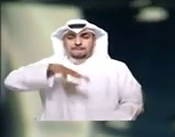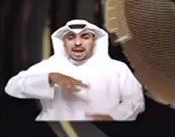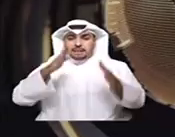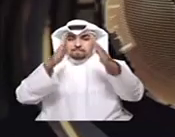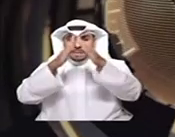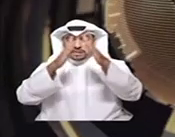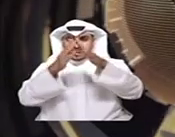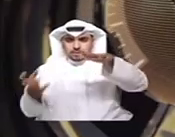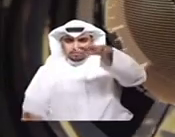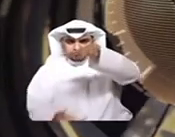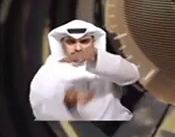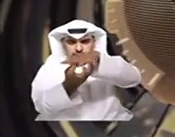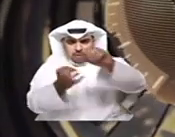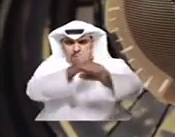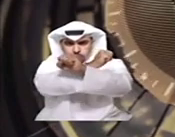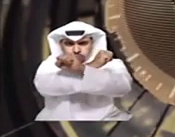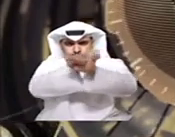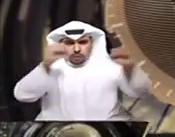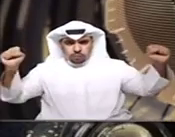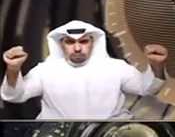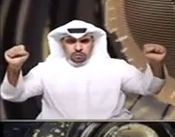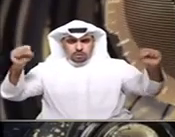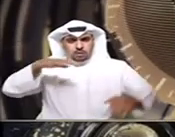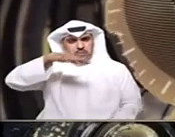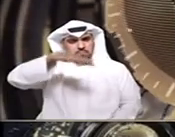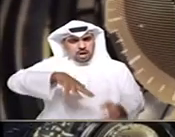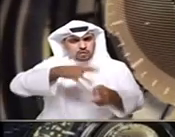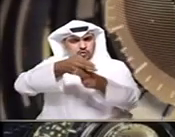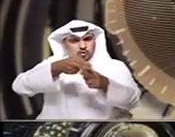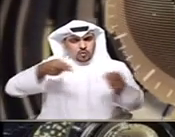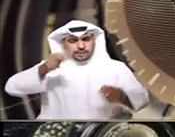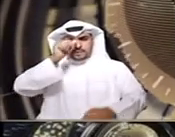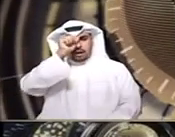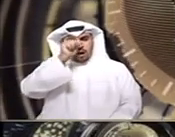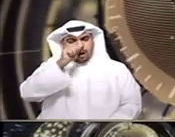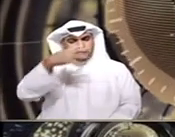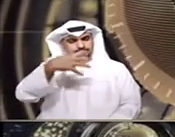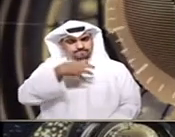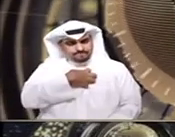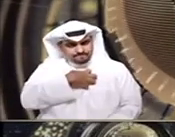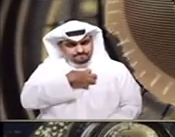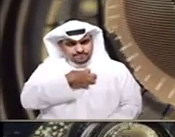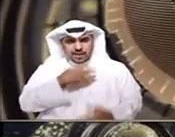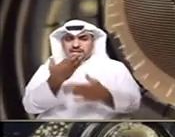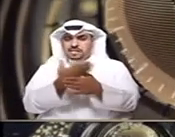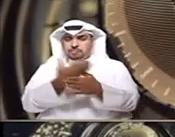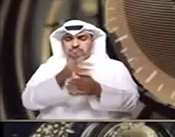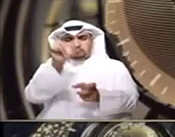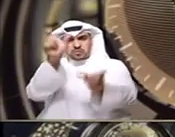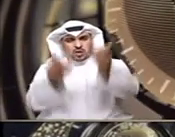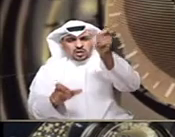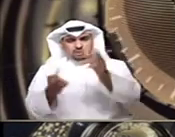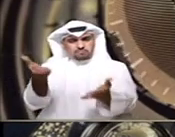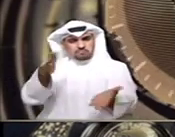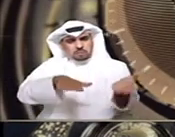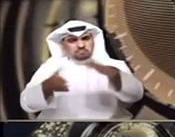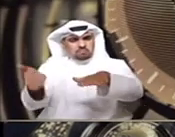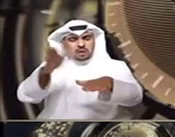محيط منطقة القصر العيني في جمهورية مصر العربية الشقيقة، وأسفر عن سقوط العشرات من القتلى